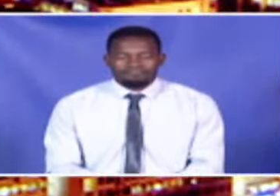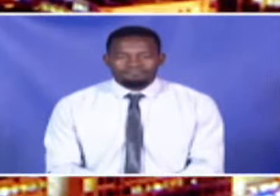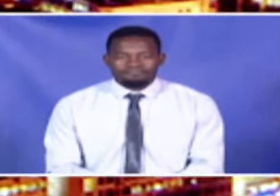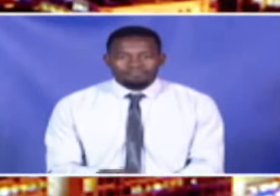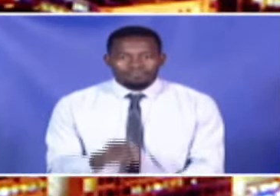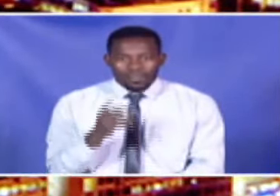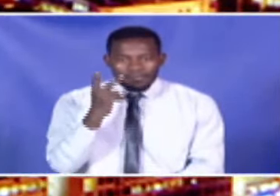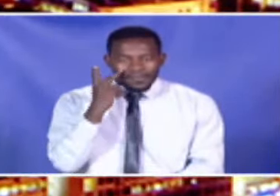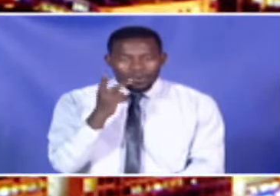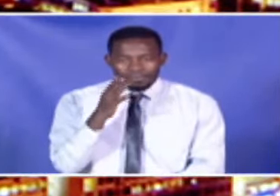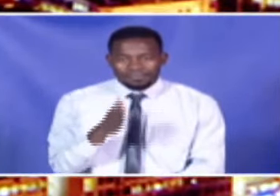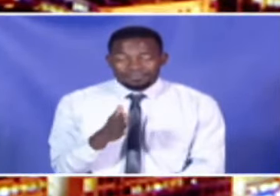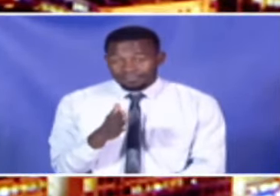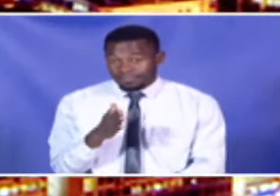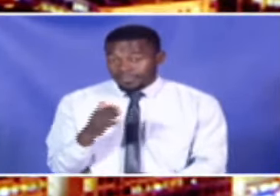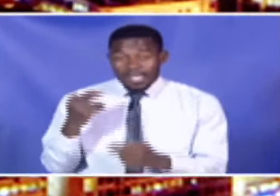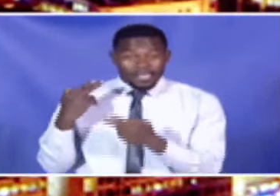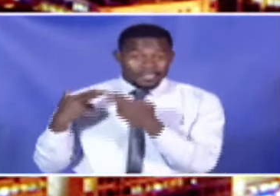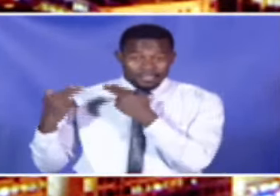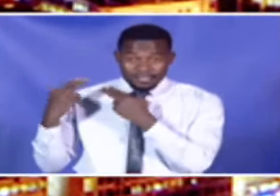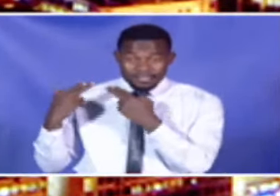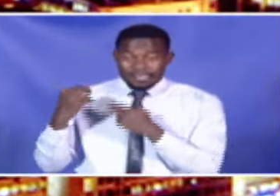Na katika historia, kaunti ya Nakuru imekuwa ikichangia